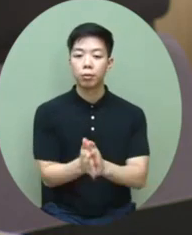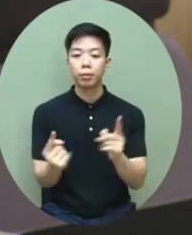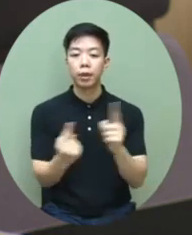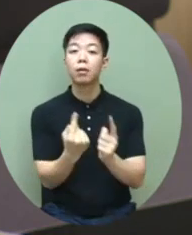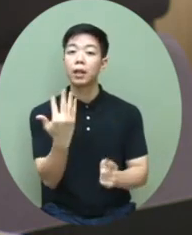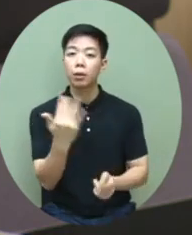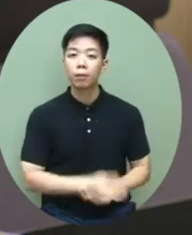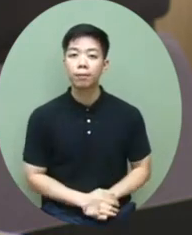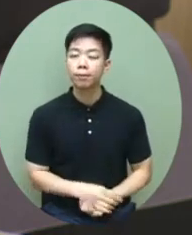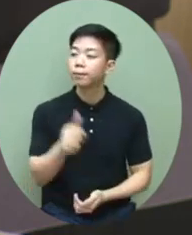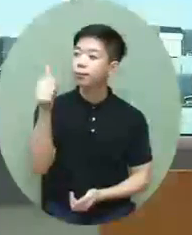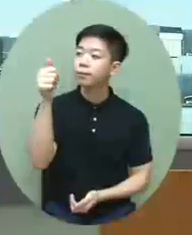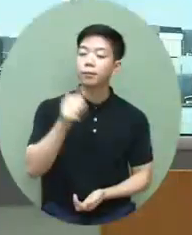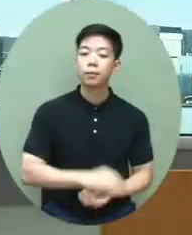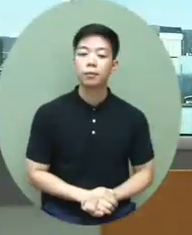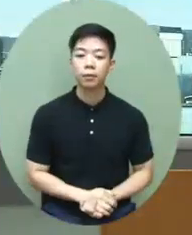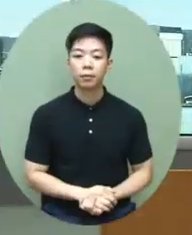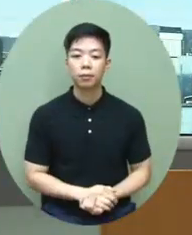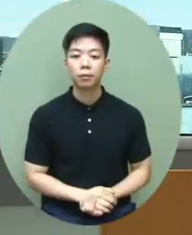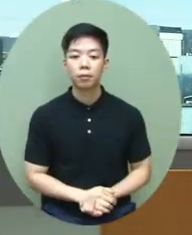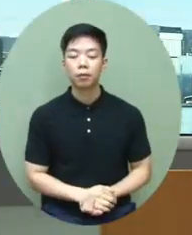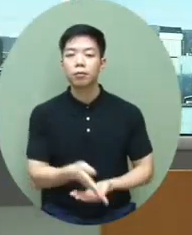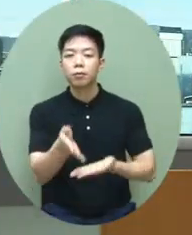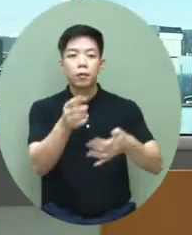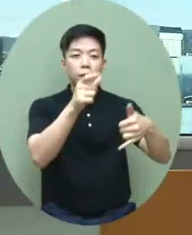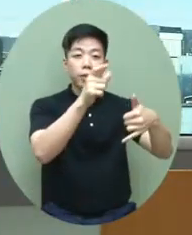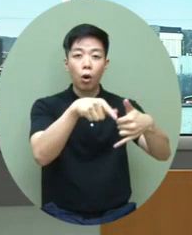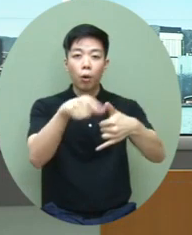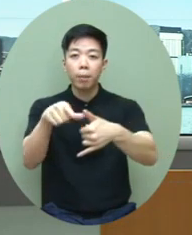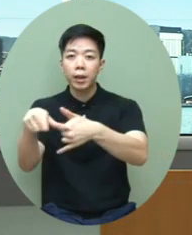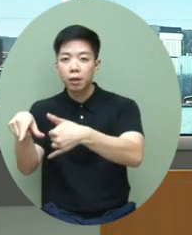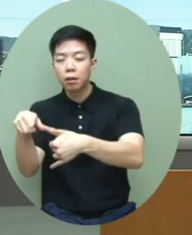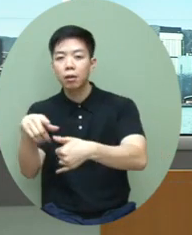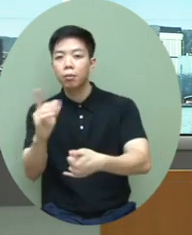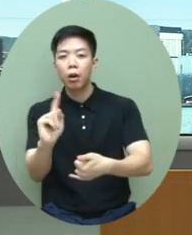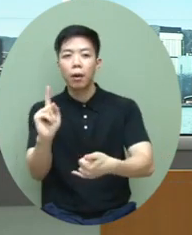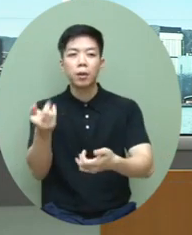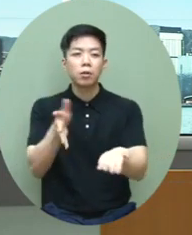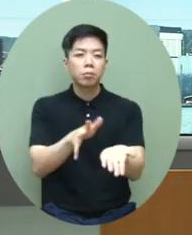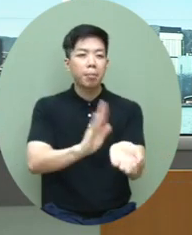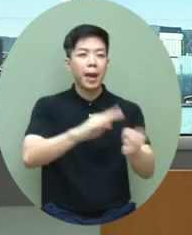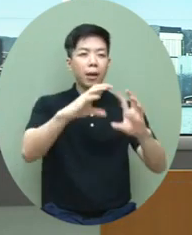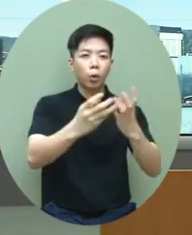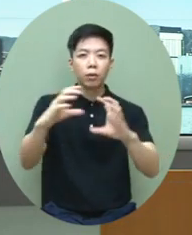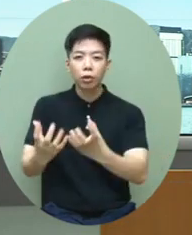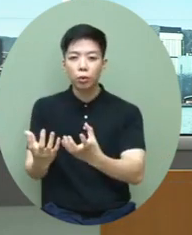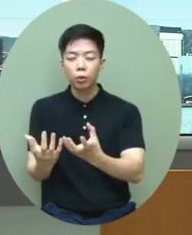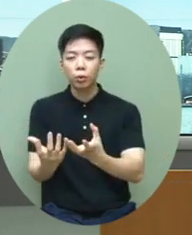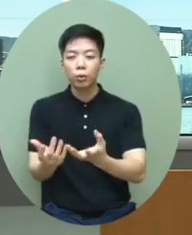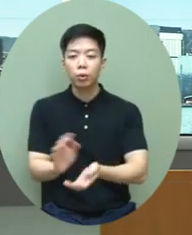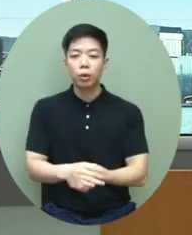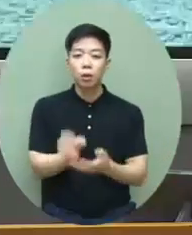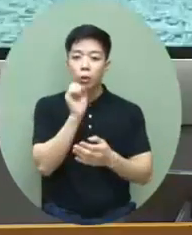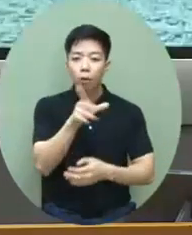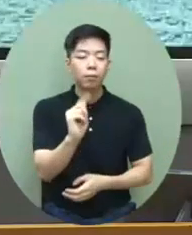該。 我唔會講個別嘅群組嘅嚇。咁 BA 四五